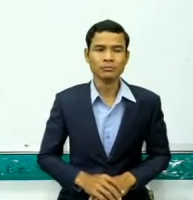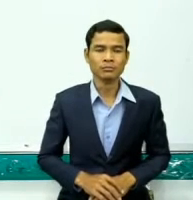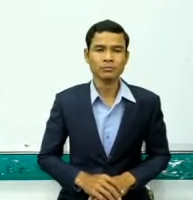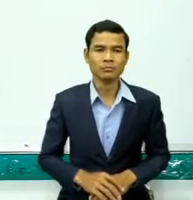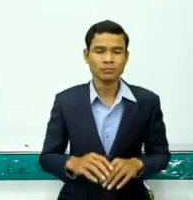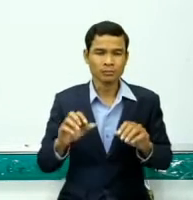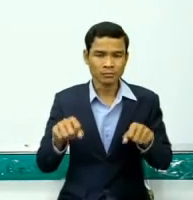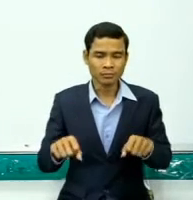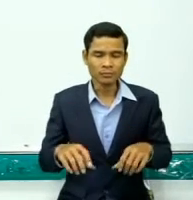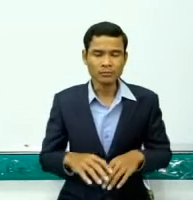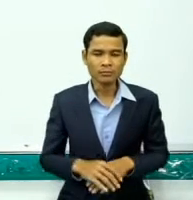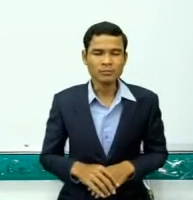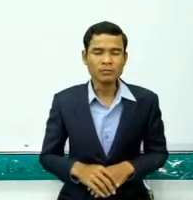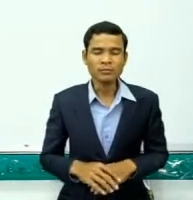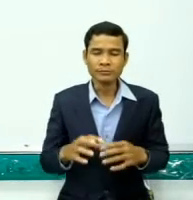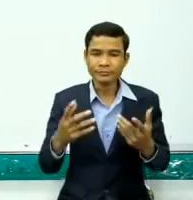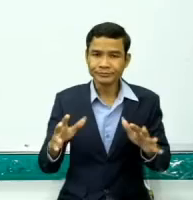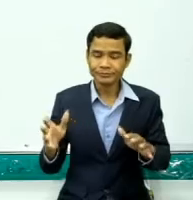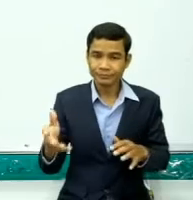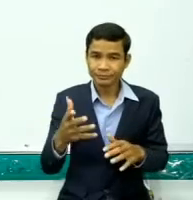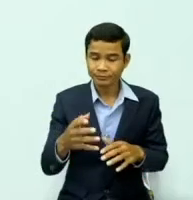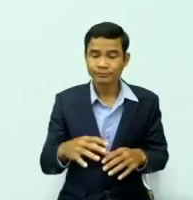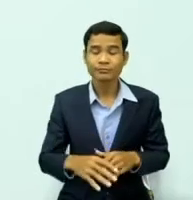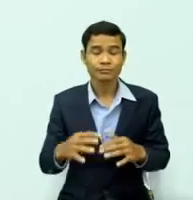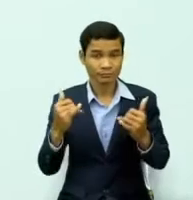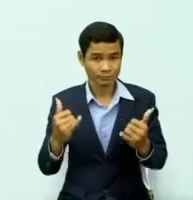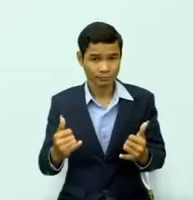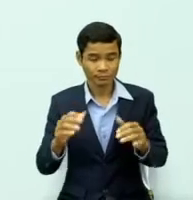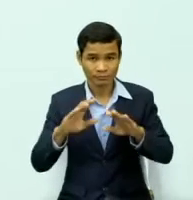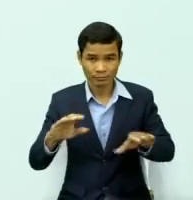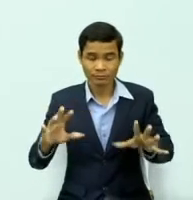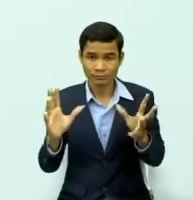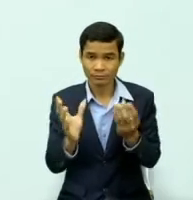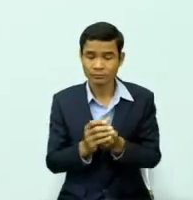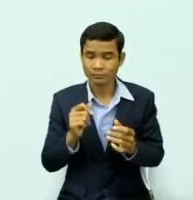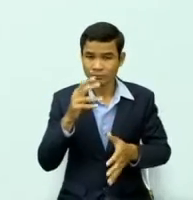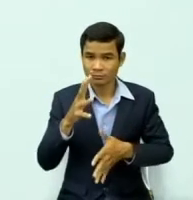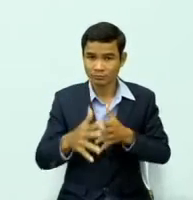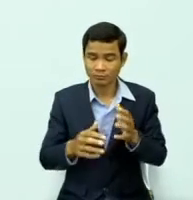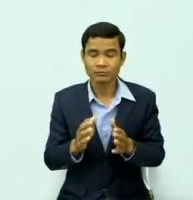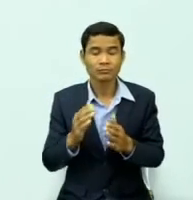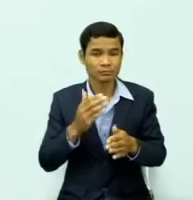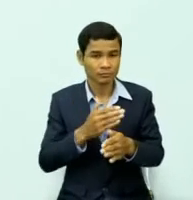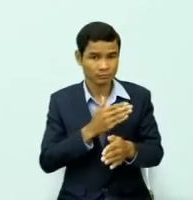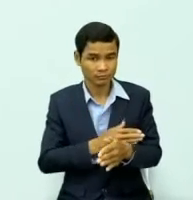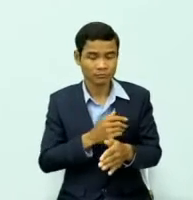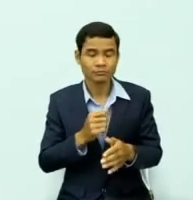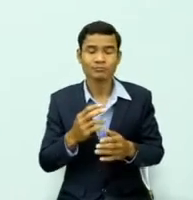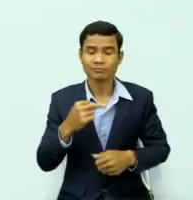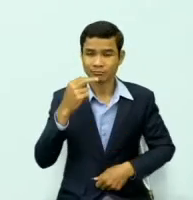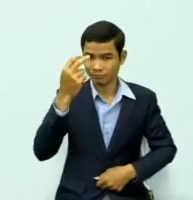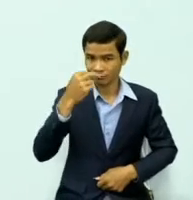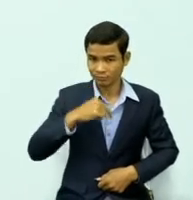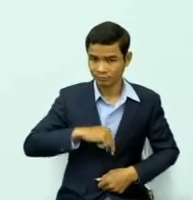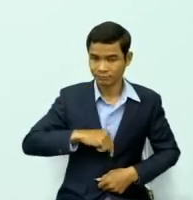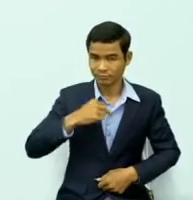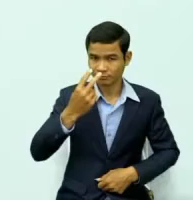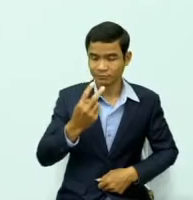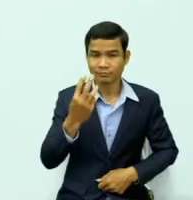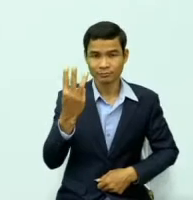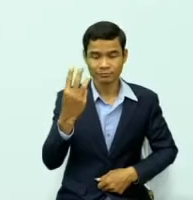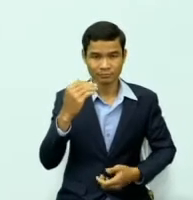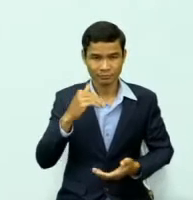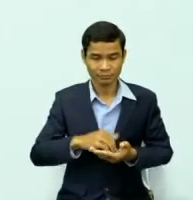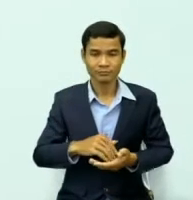Chà rồi rồi hỏi tại lớp con thêm ăn á cả một đằng ăn con độ đằng hàm ở về về chấm nón bay